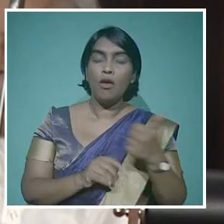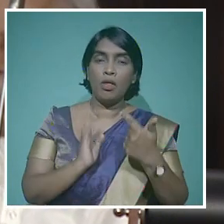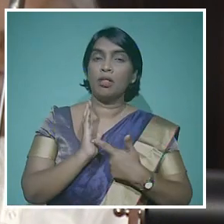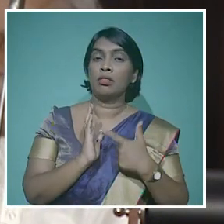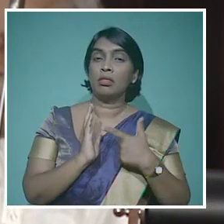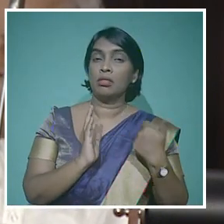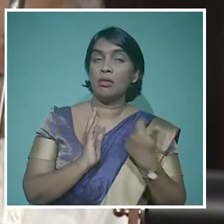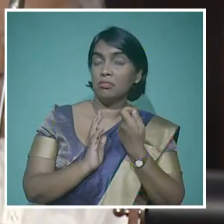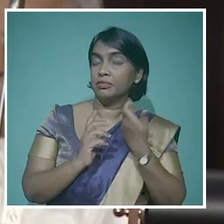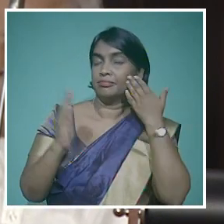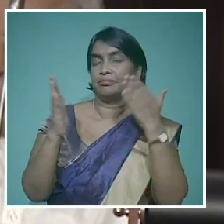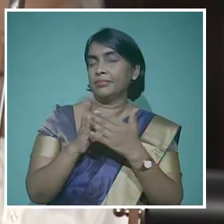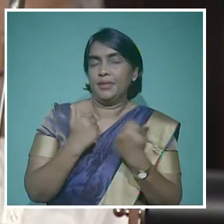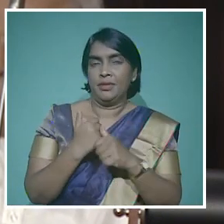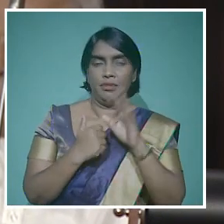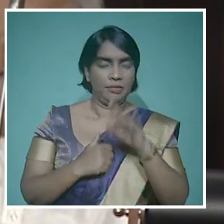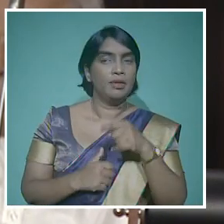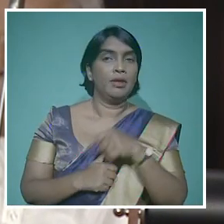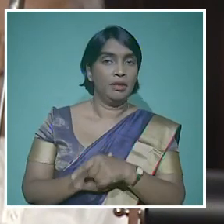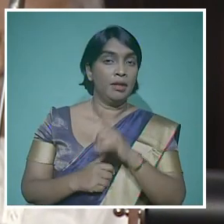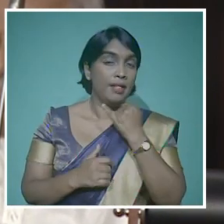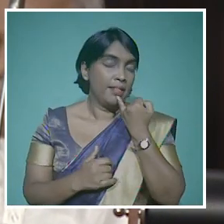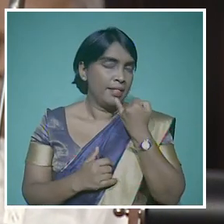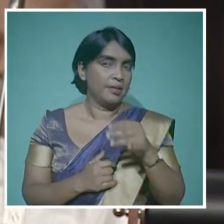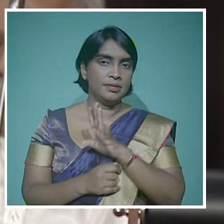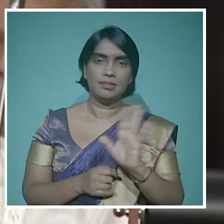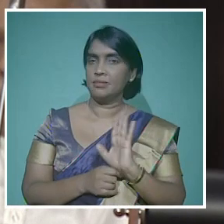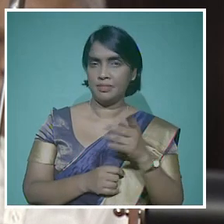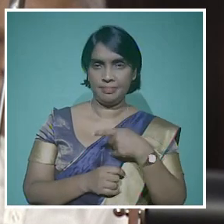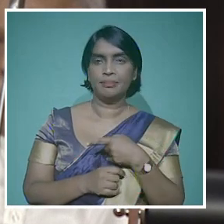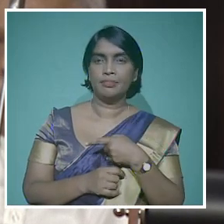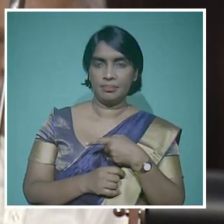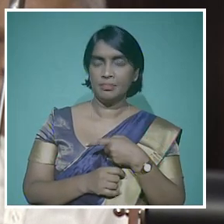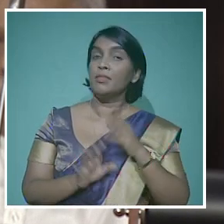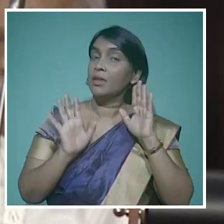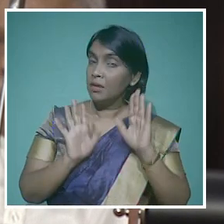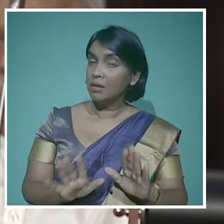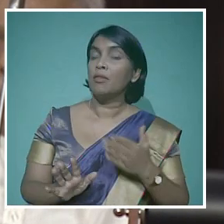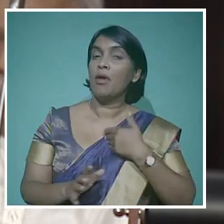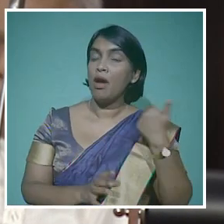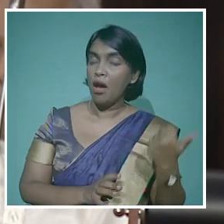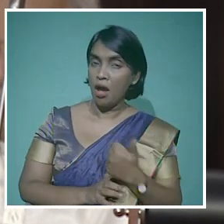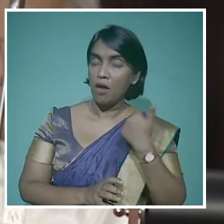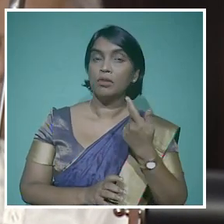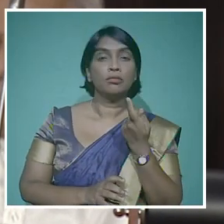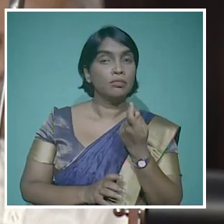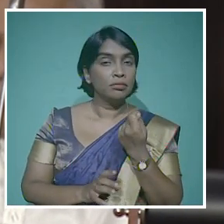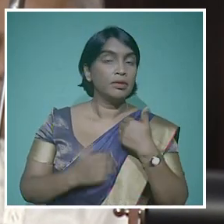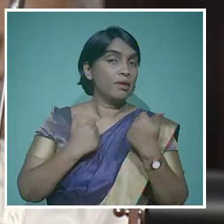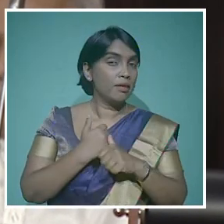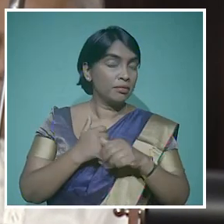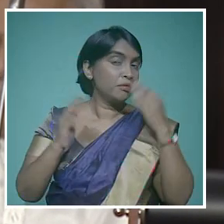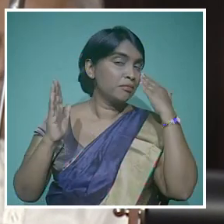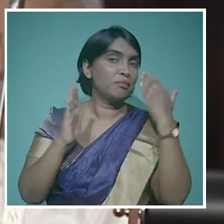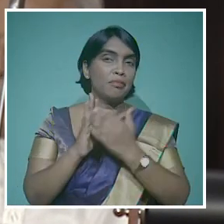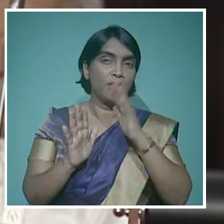ආර්ථිකයක් නිර්මාණ කරගත යුතුයි. මේක ලිහිසි පහසු කාරණයක් නෙමෙයි. ඒත් අපි නව ආර්ථිකයක් නිර්මාණය කරනවා